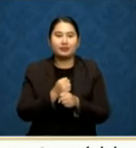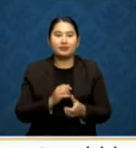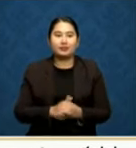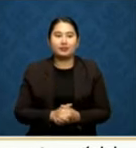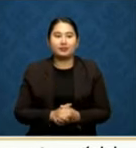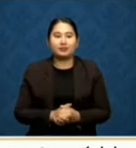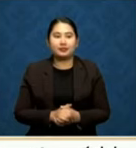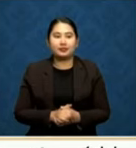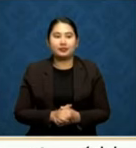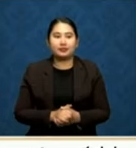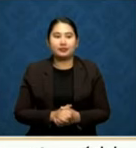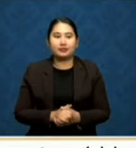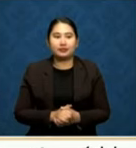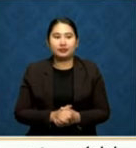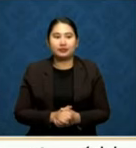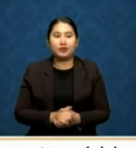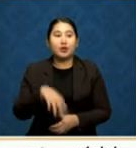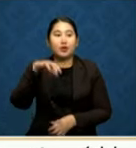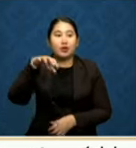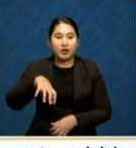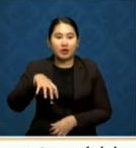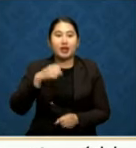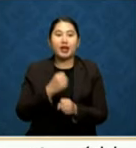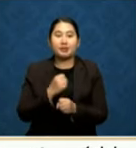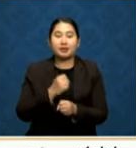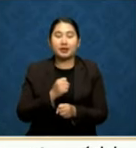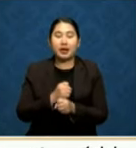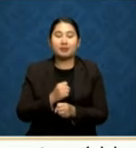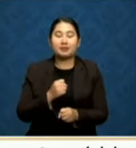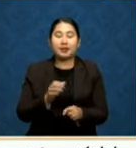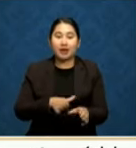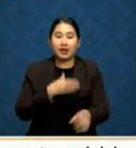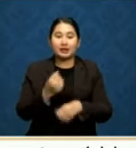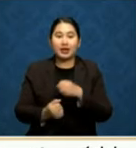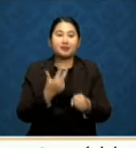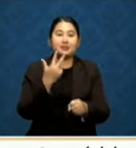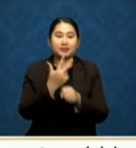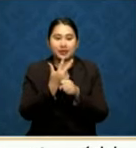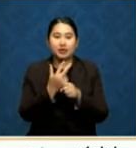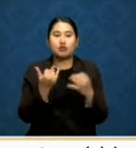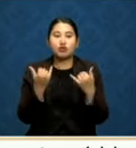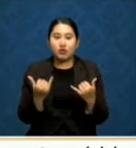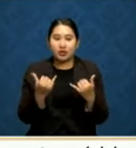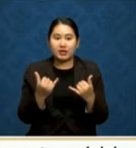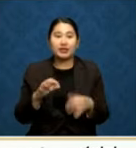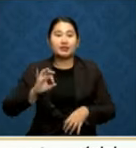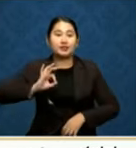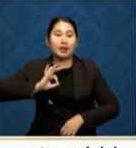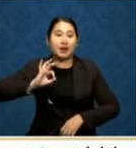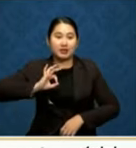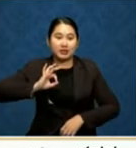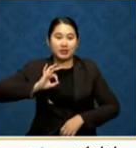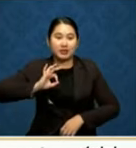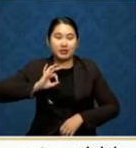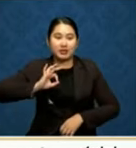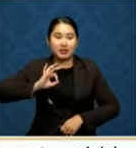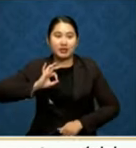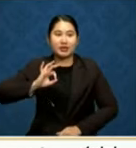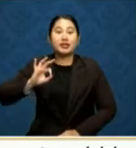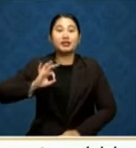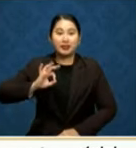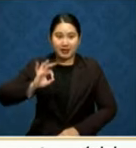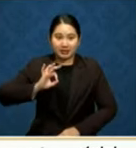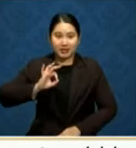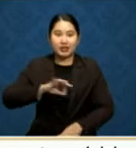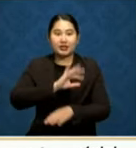นี้นะคะก็ Spikeูนύgroupจากการทำงานมา 3 ปี ตอนนี้เรามีสมาชิก สมาชิกของส